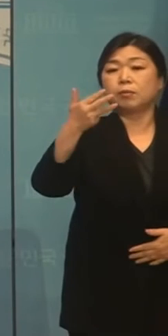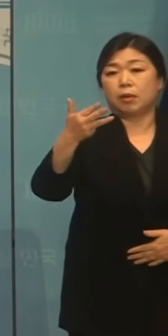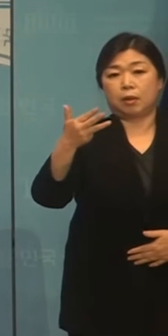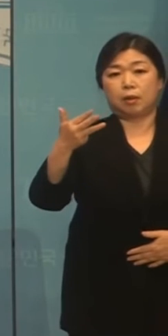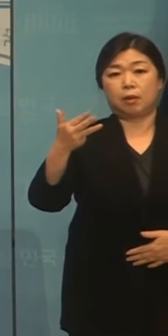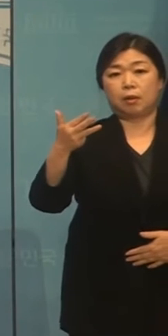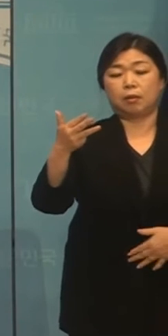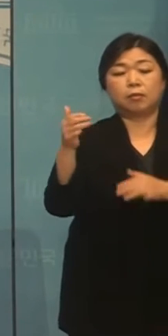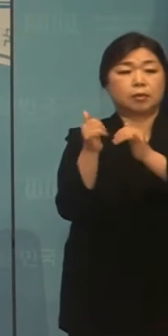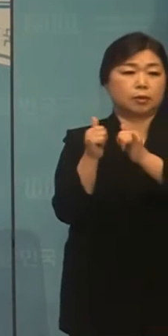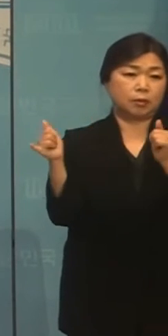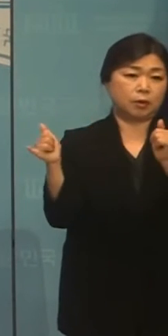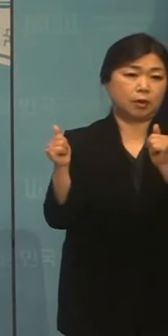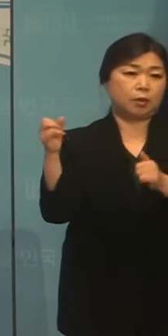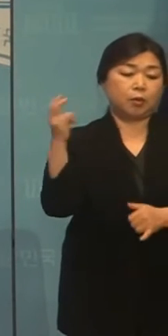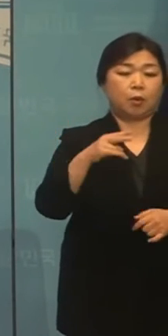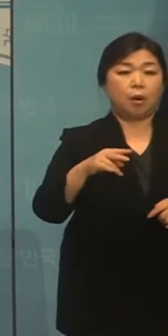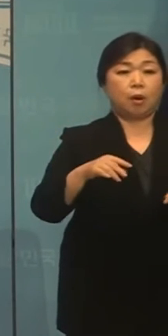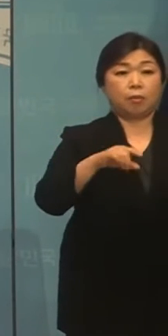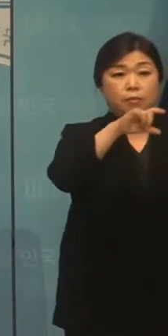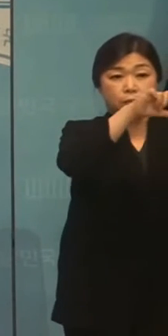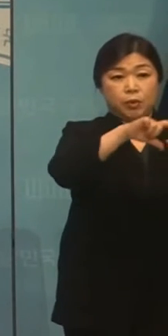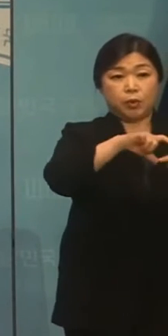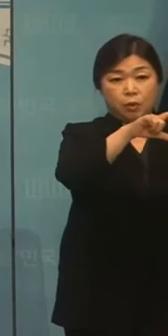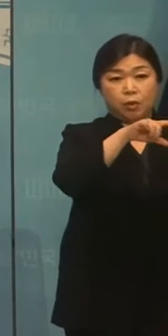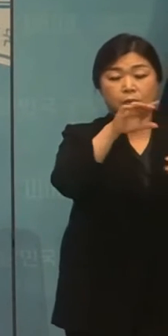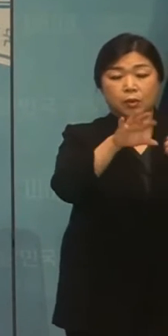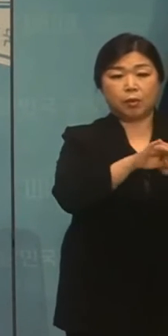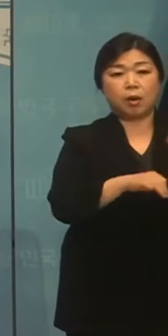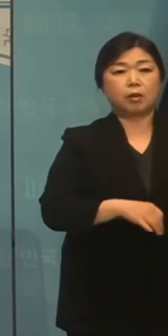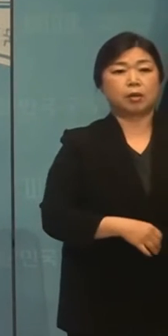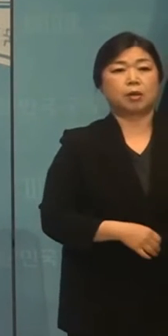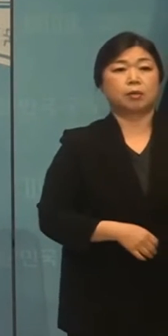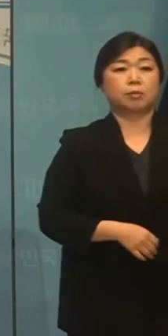358명이고 그 비율은